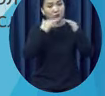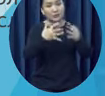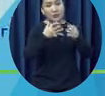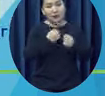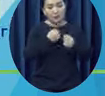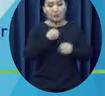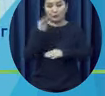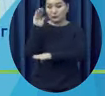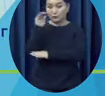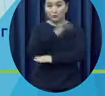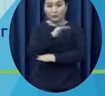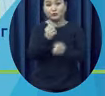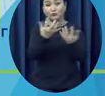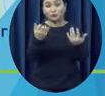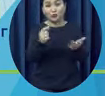хүүхдэд бол их байдаг.